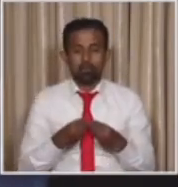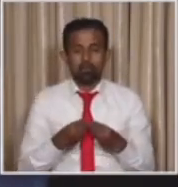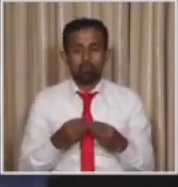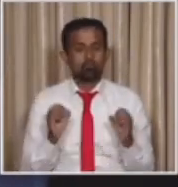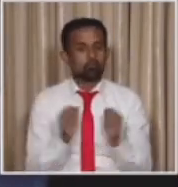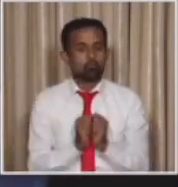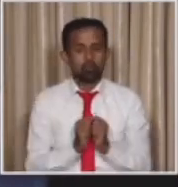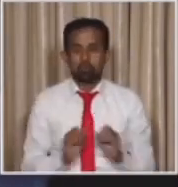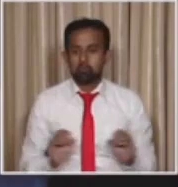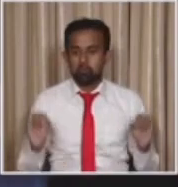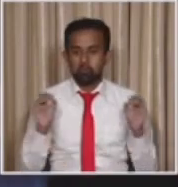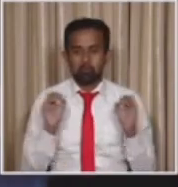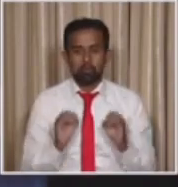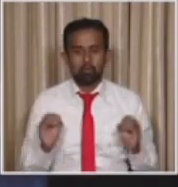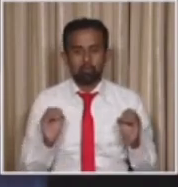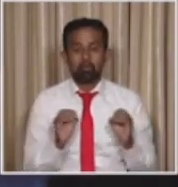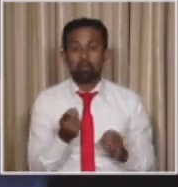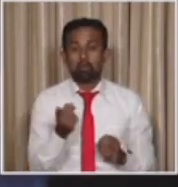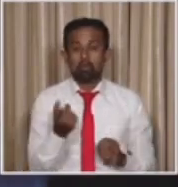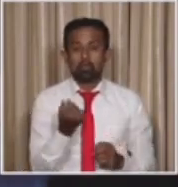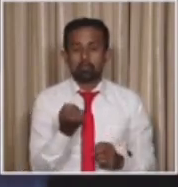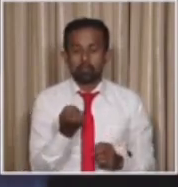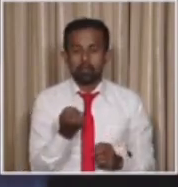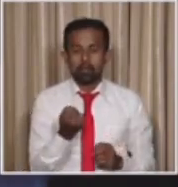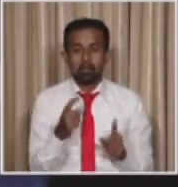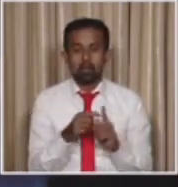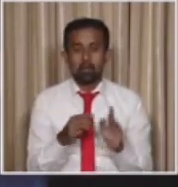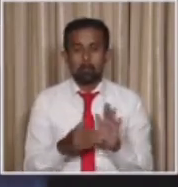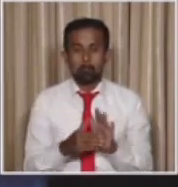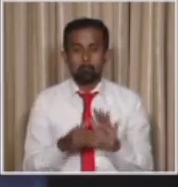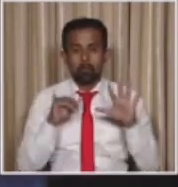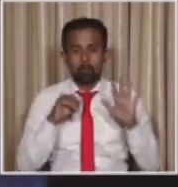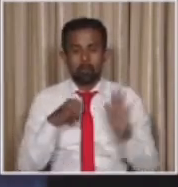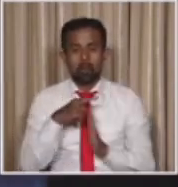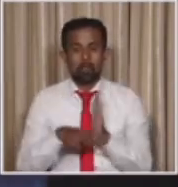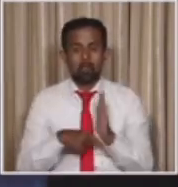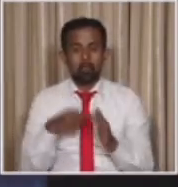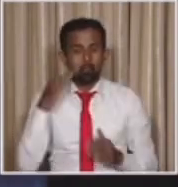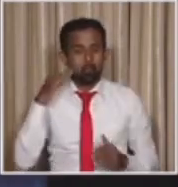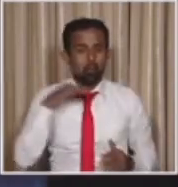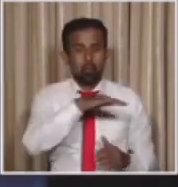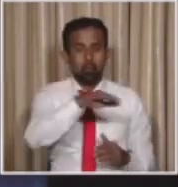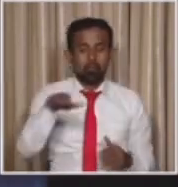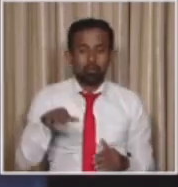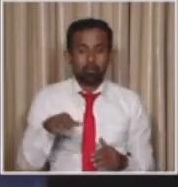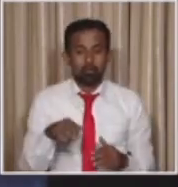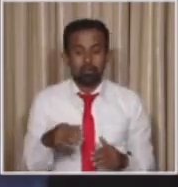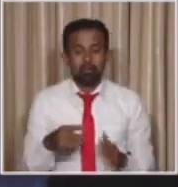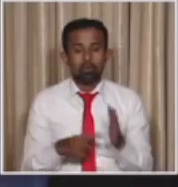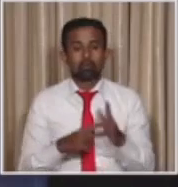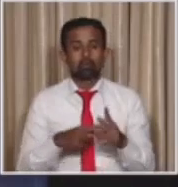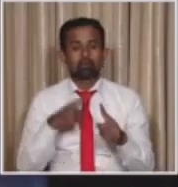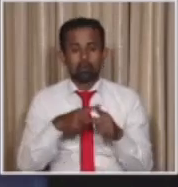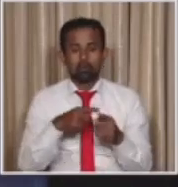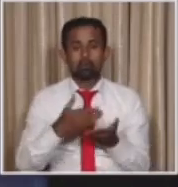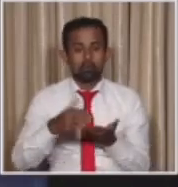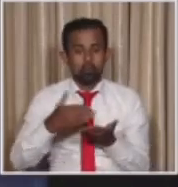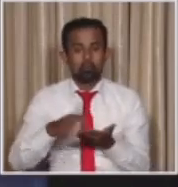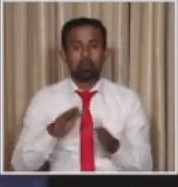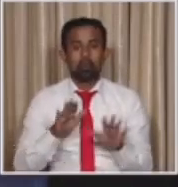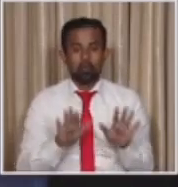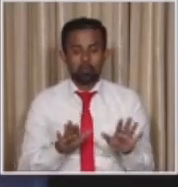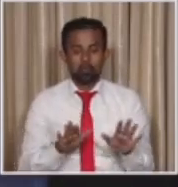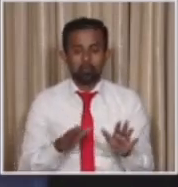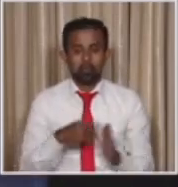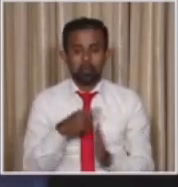වෙලා නැහැ කරු ඇමතුමනි. ඒ සල්ලි ඒ ඩොලර් මිලියන 6ත් මේ රටේ සමස්ත ජනතාව කීය කීය හරි බදු විදිහට ගෙවන්න ඕන. එහෙමනම්